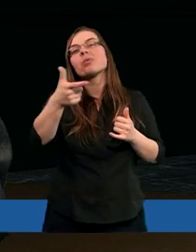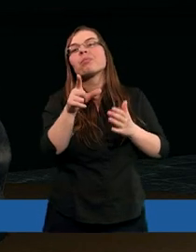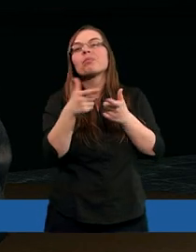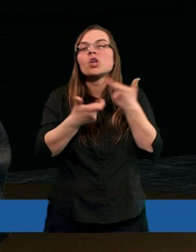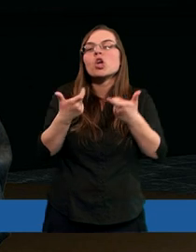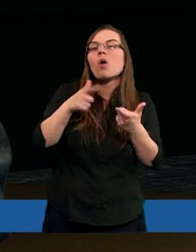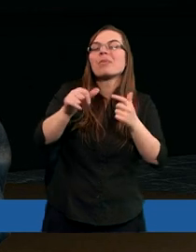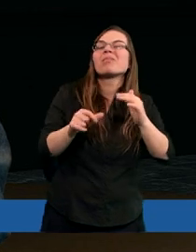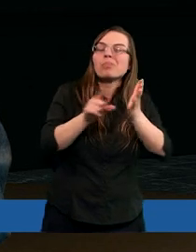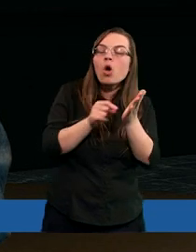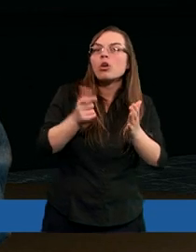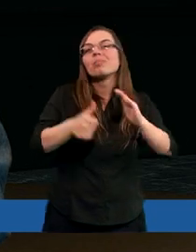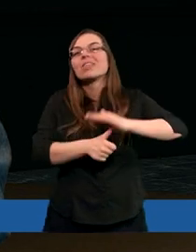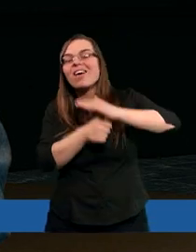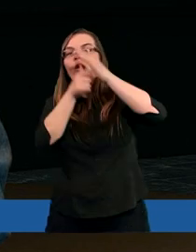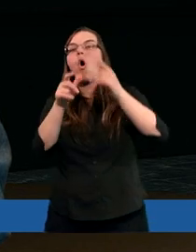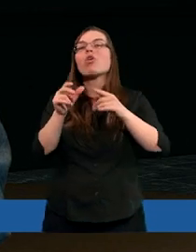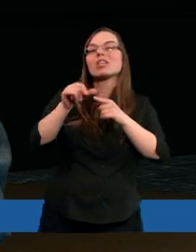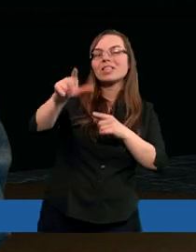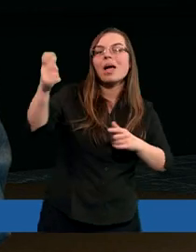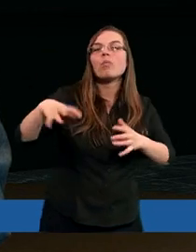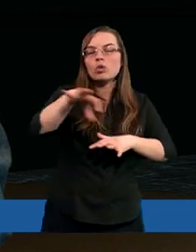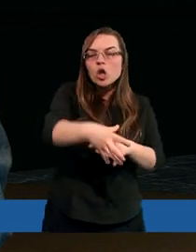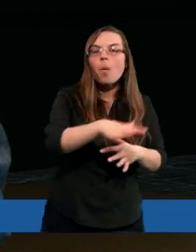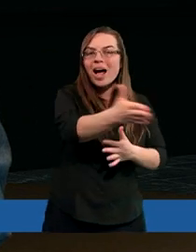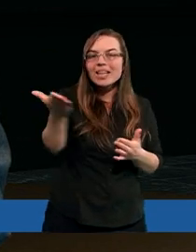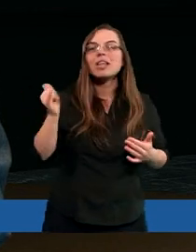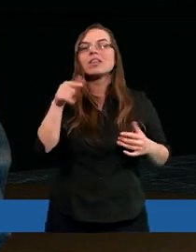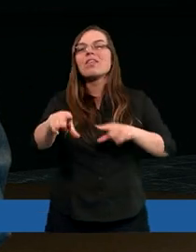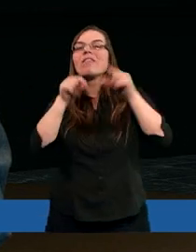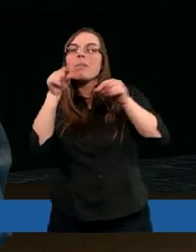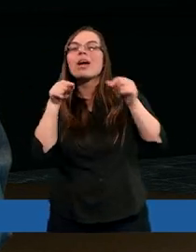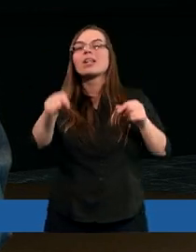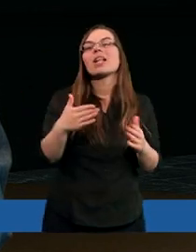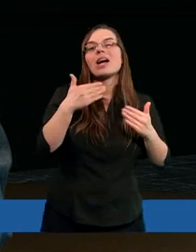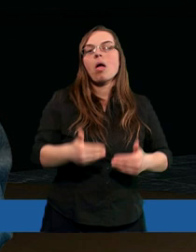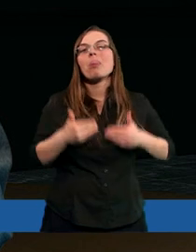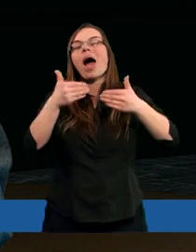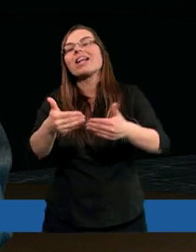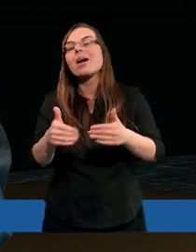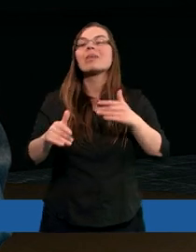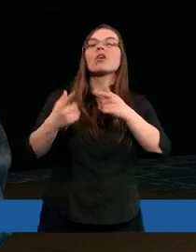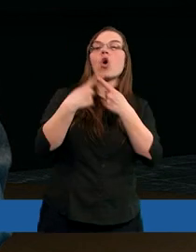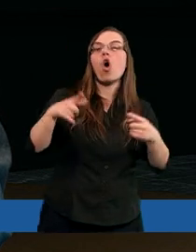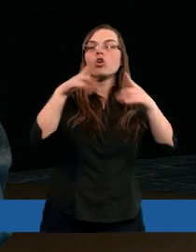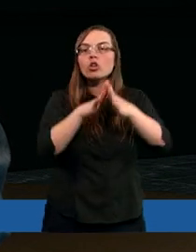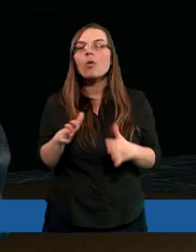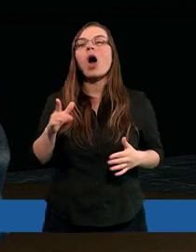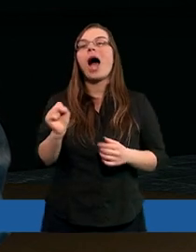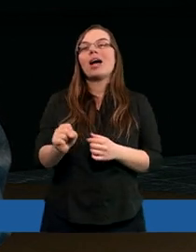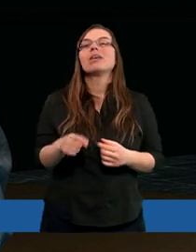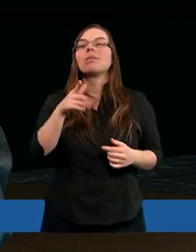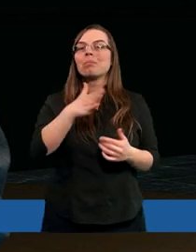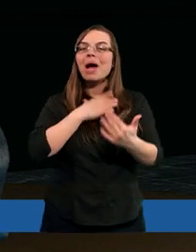który przewodzi w pewien sposób temu zgromadzeniu i wybierają tego następnego apostoła. Macieja? Tak.